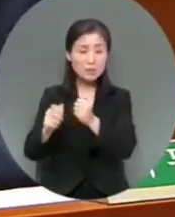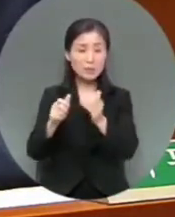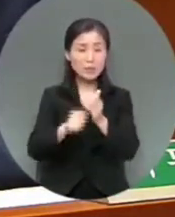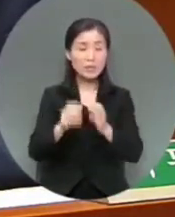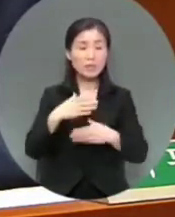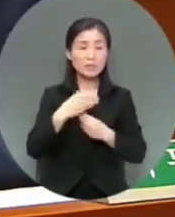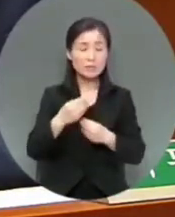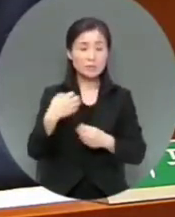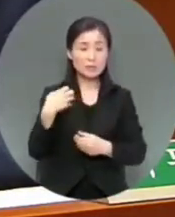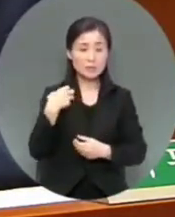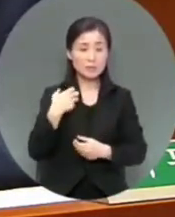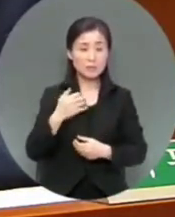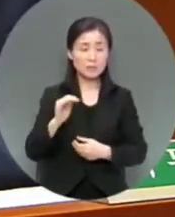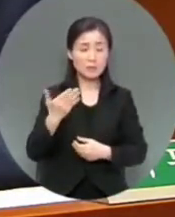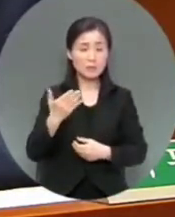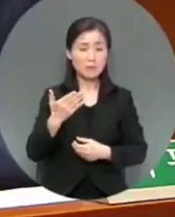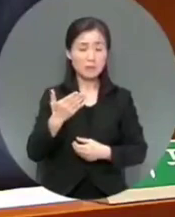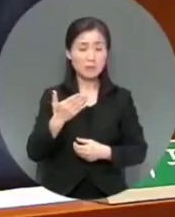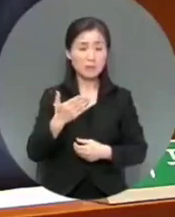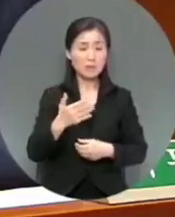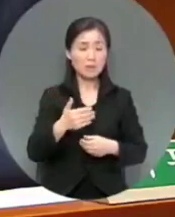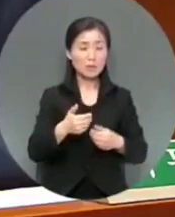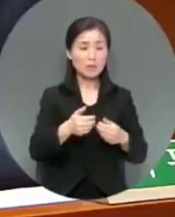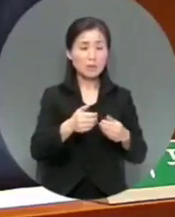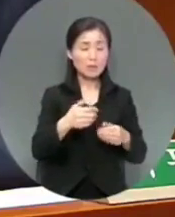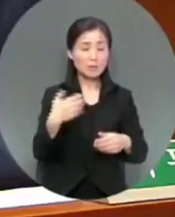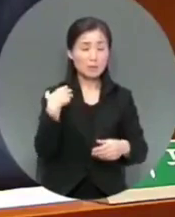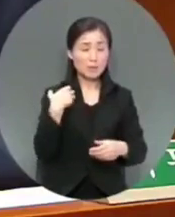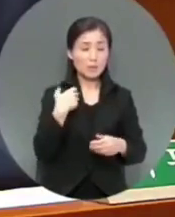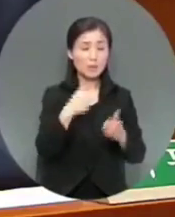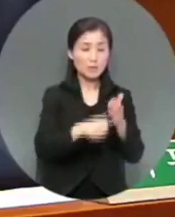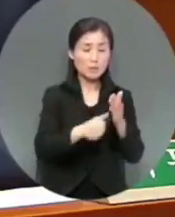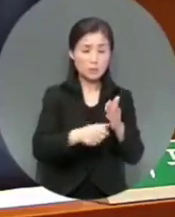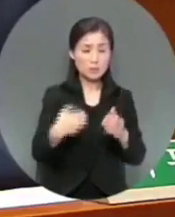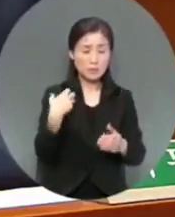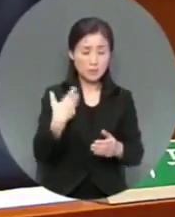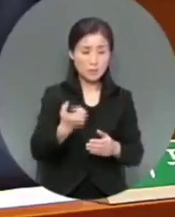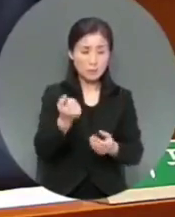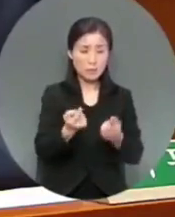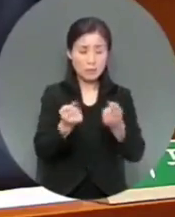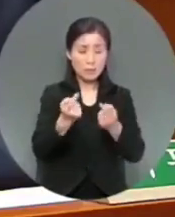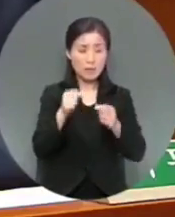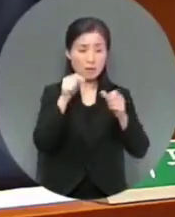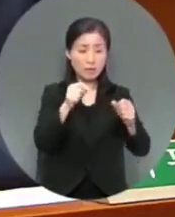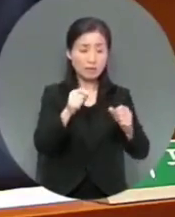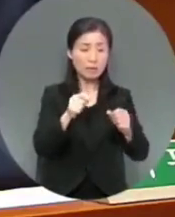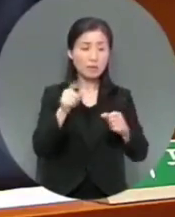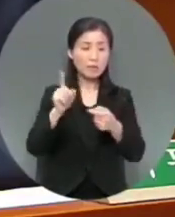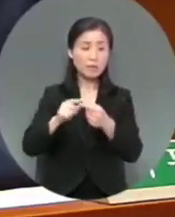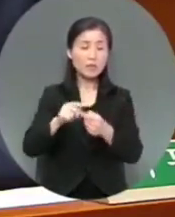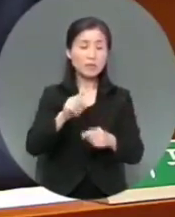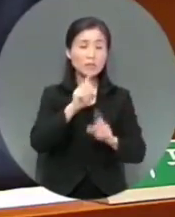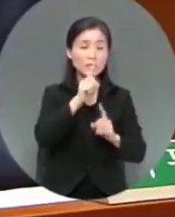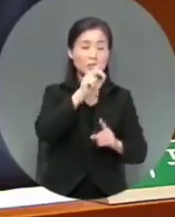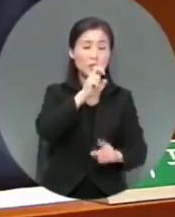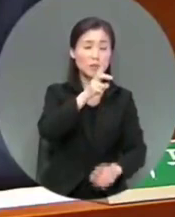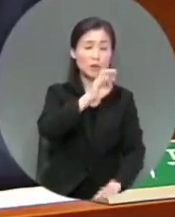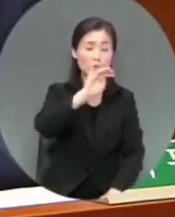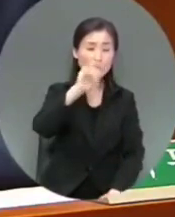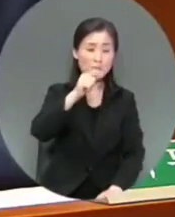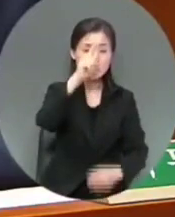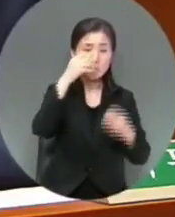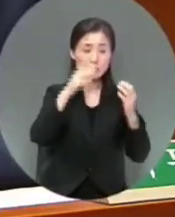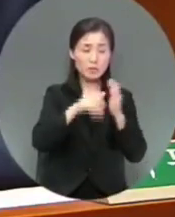되어서 소감 품목을 책임지라고 주문하셨어요. 이를 두고 이명박 정부 시절에